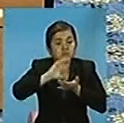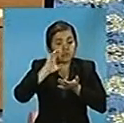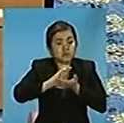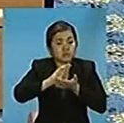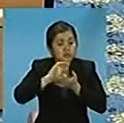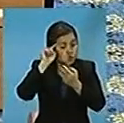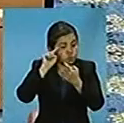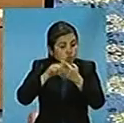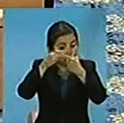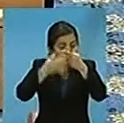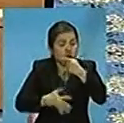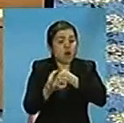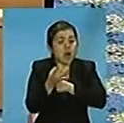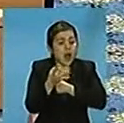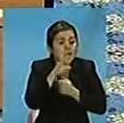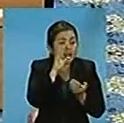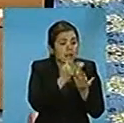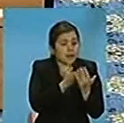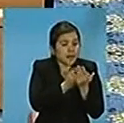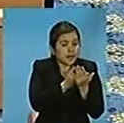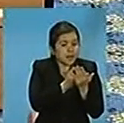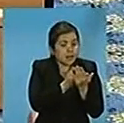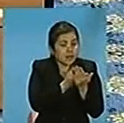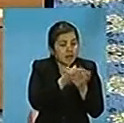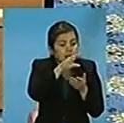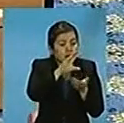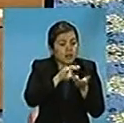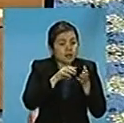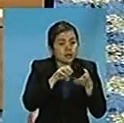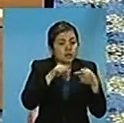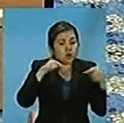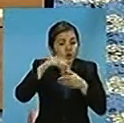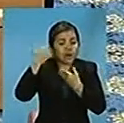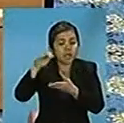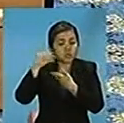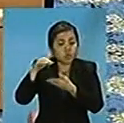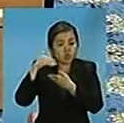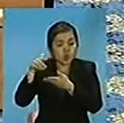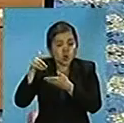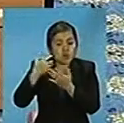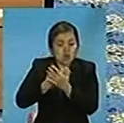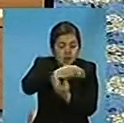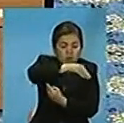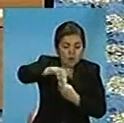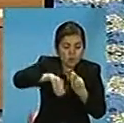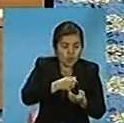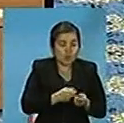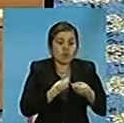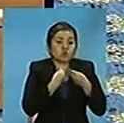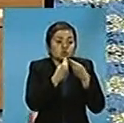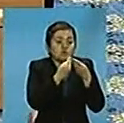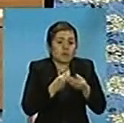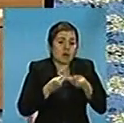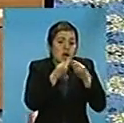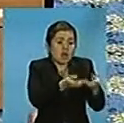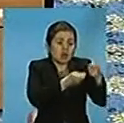กระบุว่าอย่างไรเก็บเงินค่าตงค่าธรรมเนียมการส่งออกยางเพื่อมาช่วยเกษตรกรชาวสวนยางเ